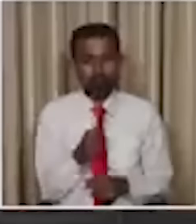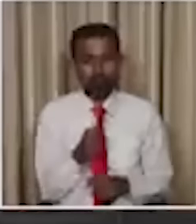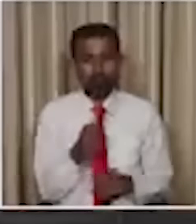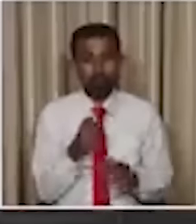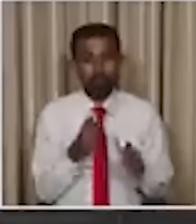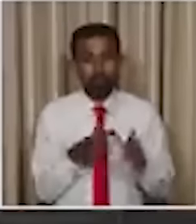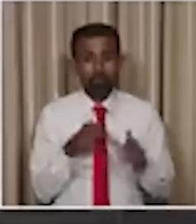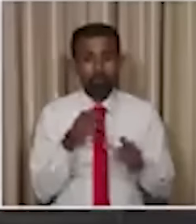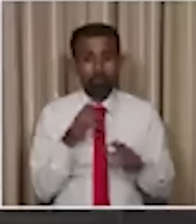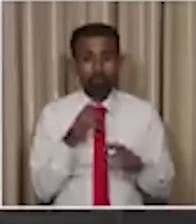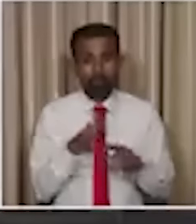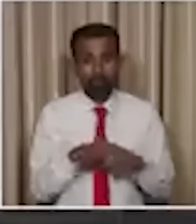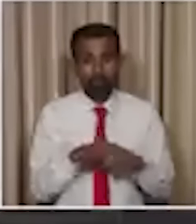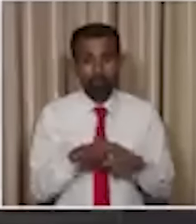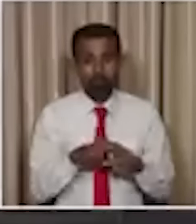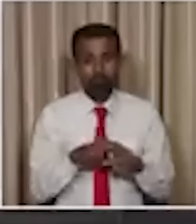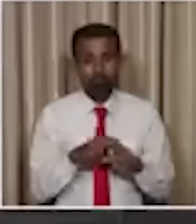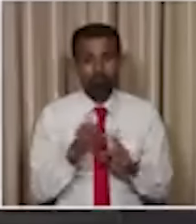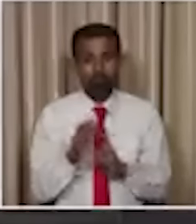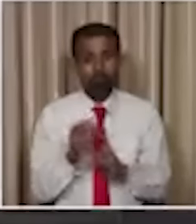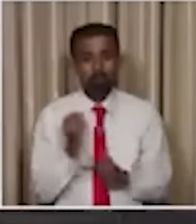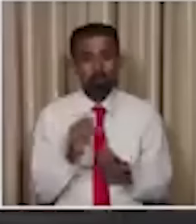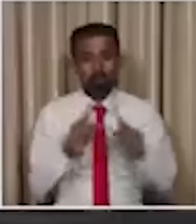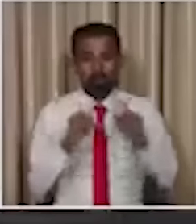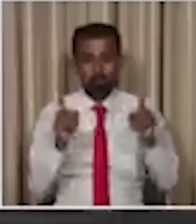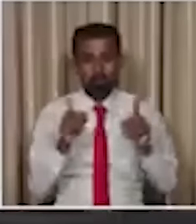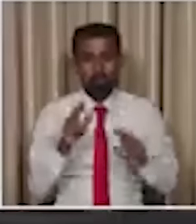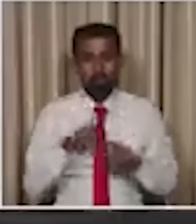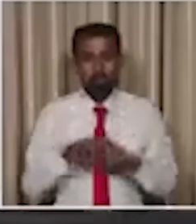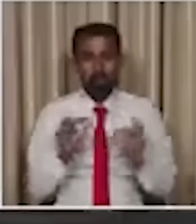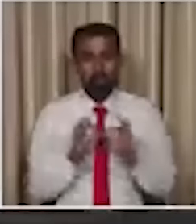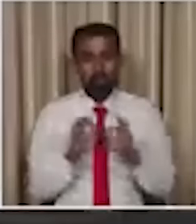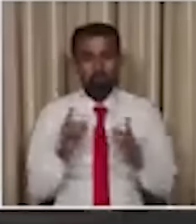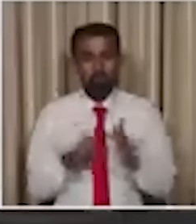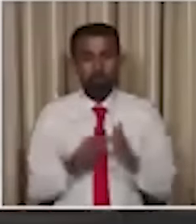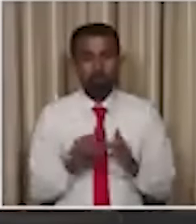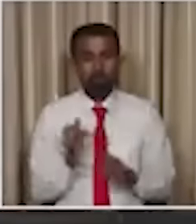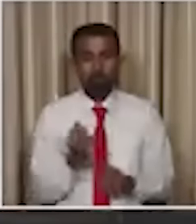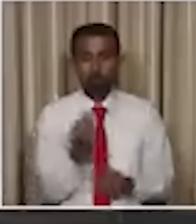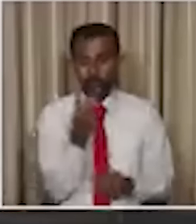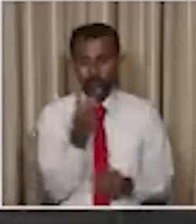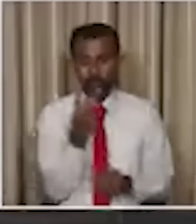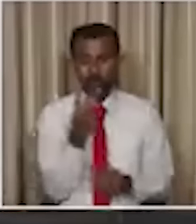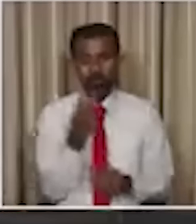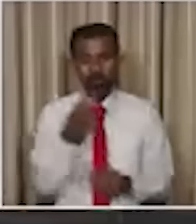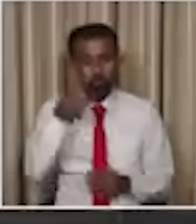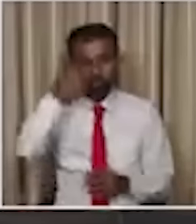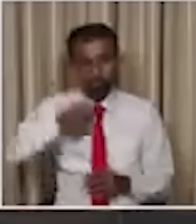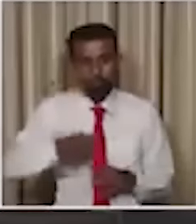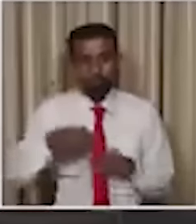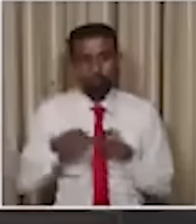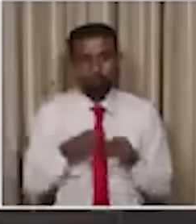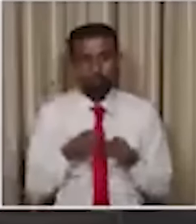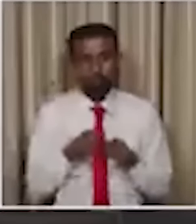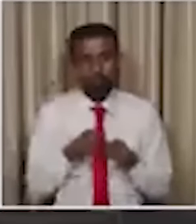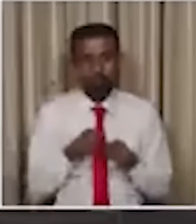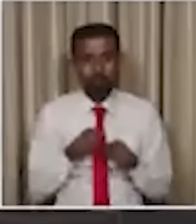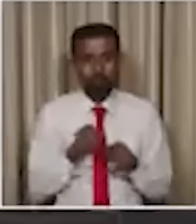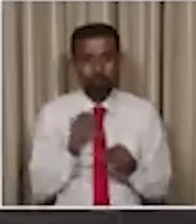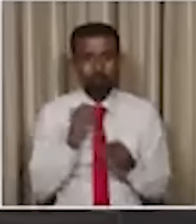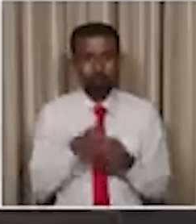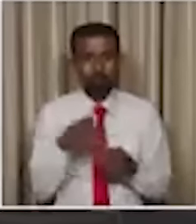AFP නිලධාරීන් 10කුයි FBI නිලධාරීන් 30කුත් සාක්ෂිකරුවන් හැටියට අපි